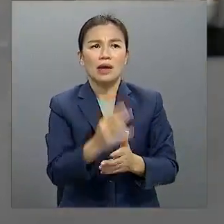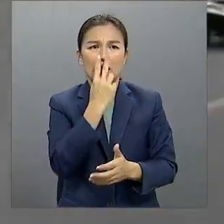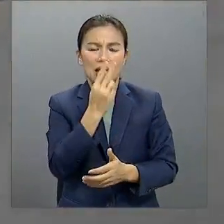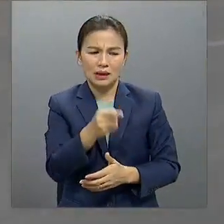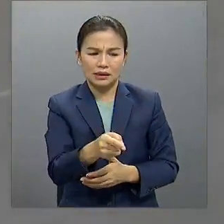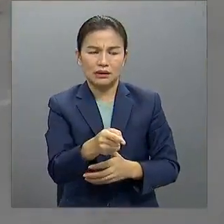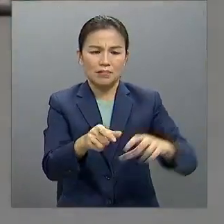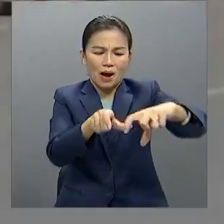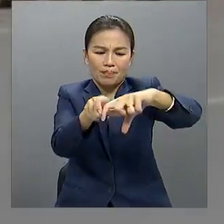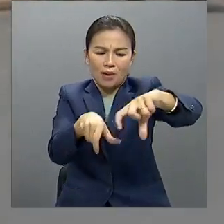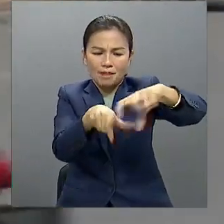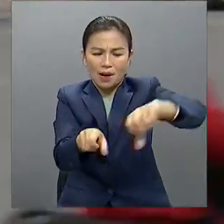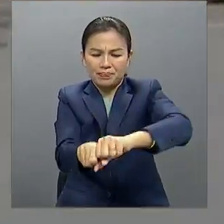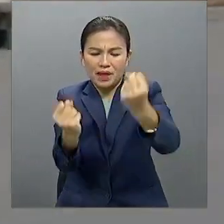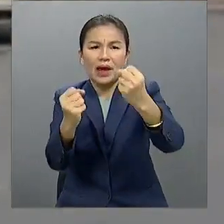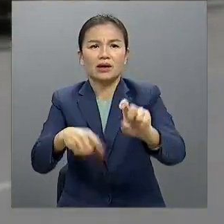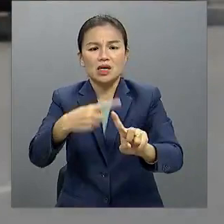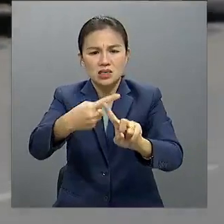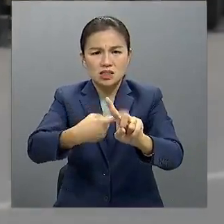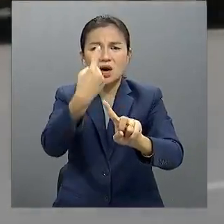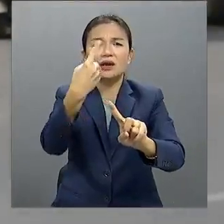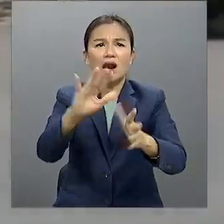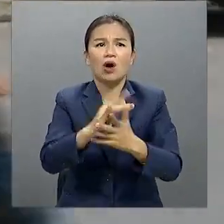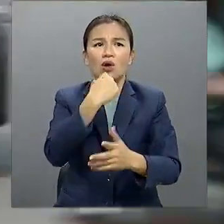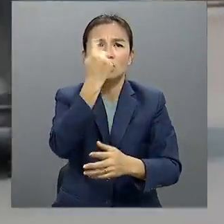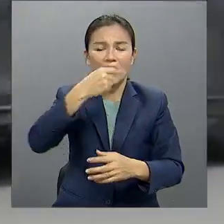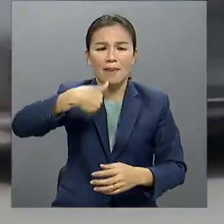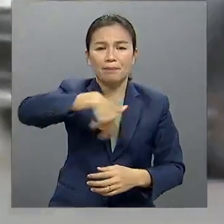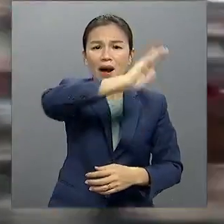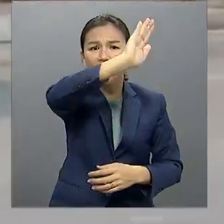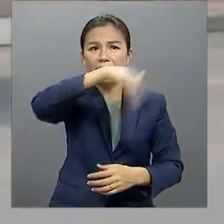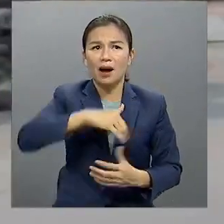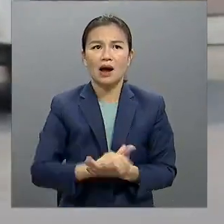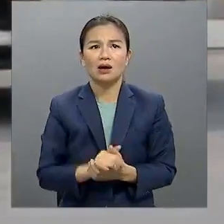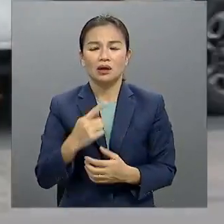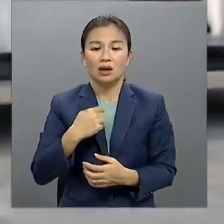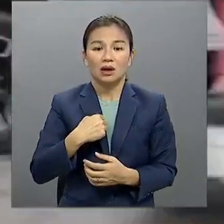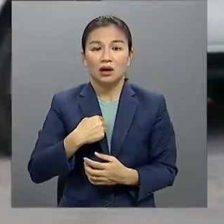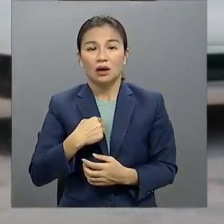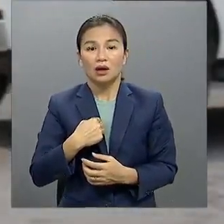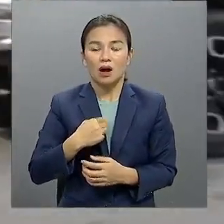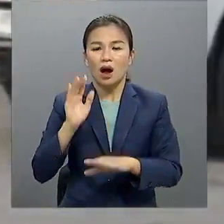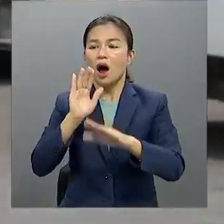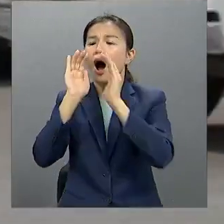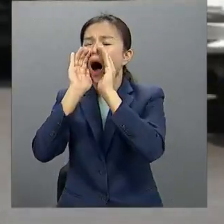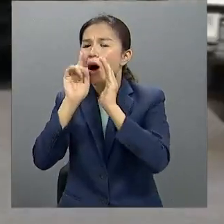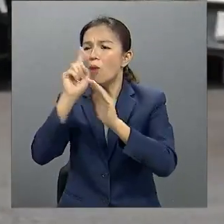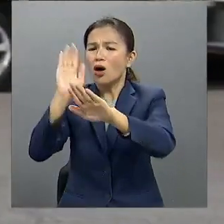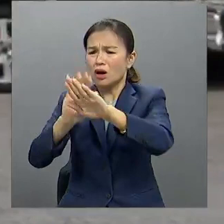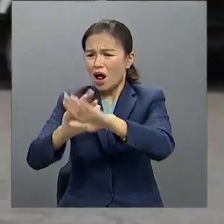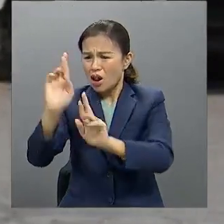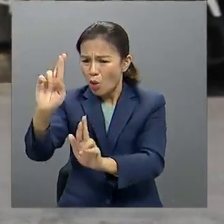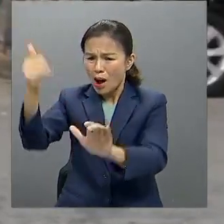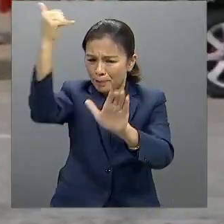แตกมาเป็นเดือนแล้วนะแล้วใครที่เดินผ่านไปผ่านมาเนี่ยตัวของเธอเนี่ยแม่ค้าเนี่ยต้องคอยตะโกนบอกเอาระวังเดินตกท่ออะไรอ